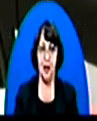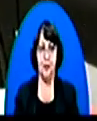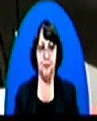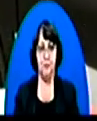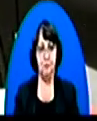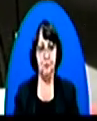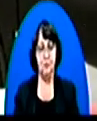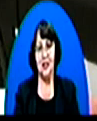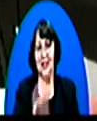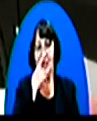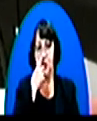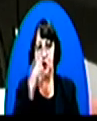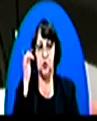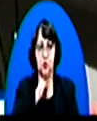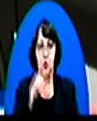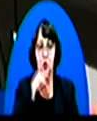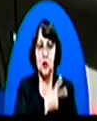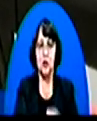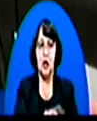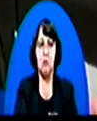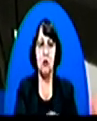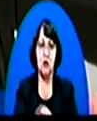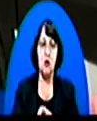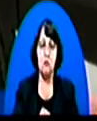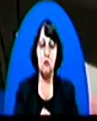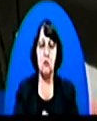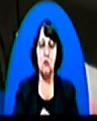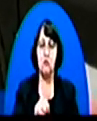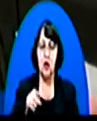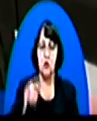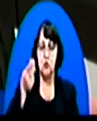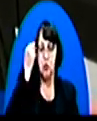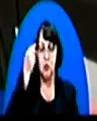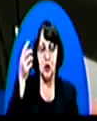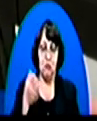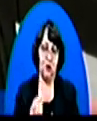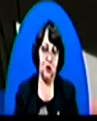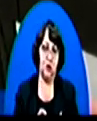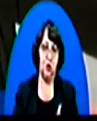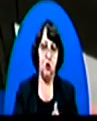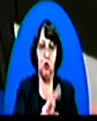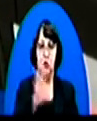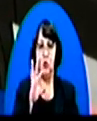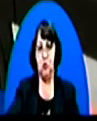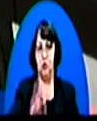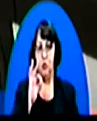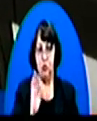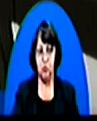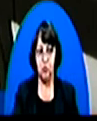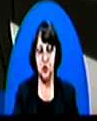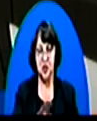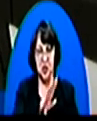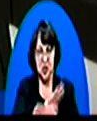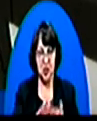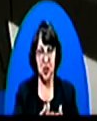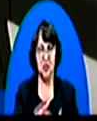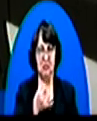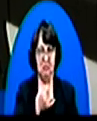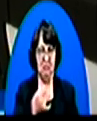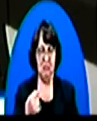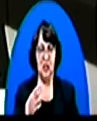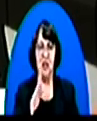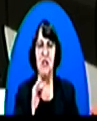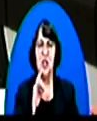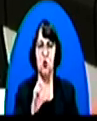нь хятад улсын улаан загалмай нийгэмдгээс бид нар суралцах юм их байгаа. Энэ коронавирус өөрө танигдаагүй шин одоо халдварт